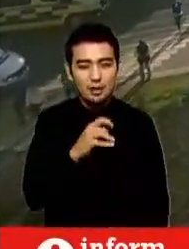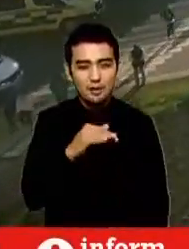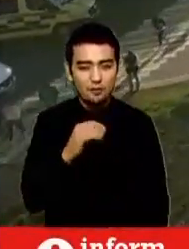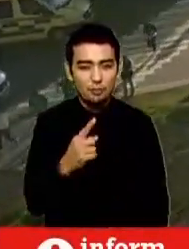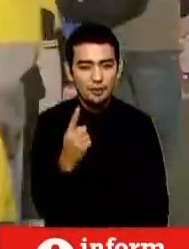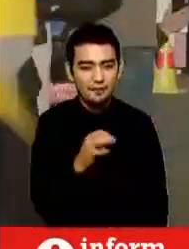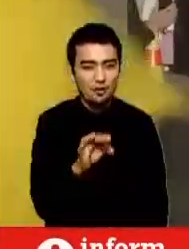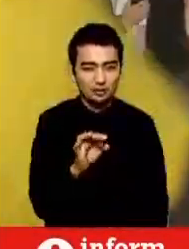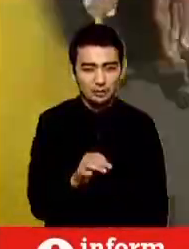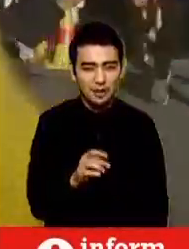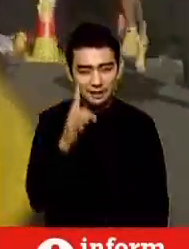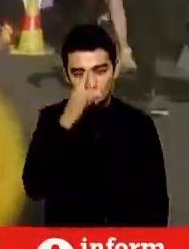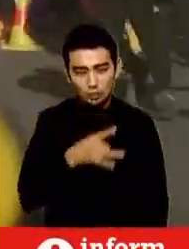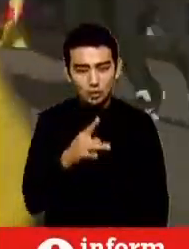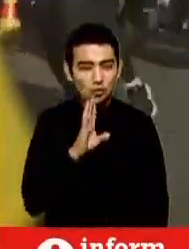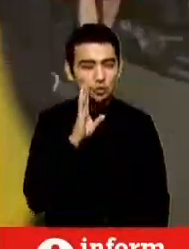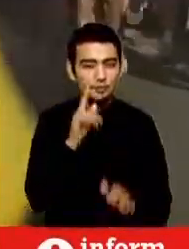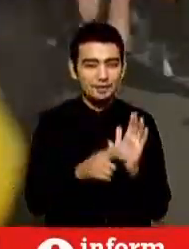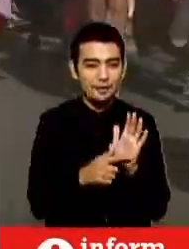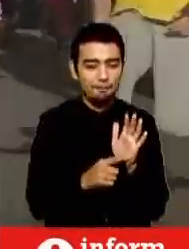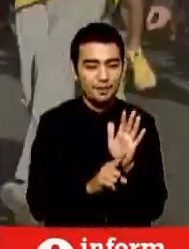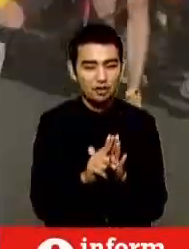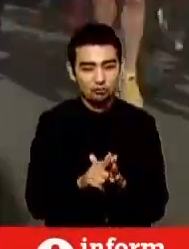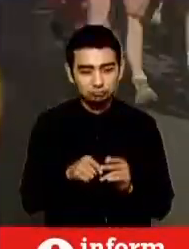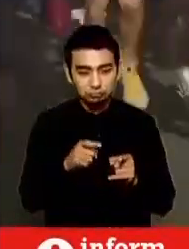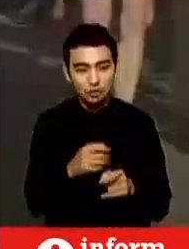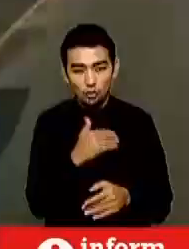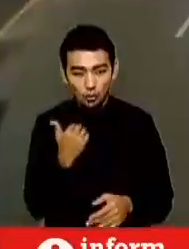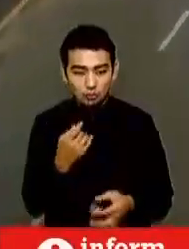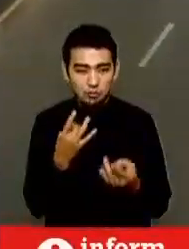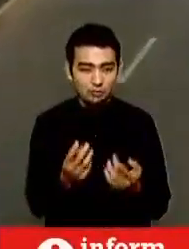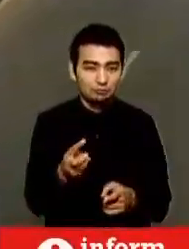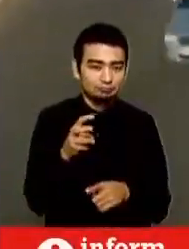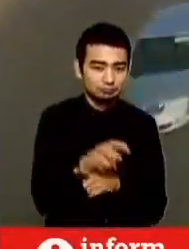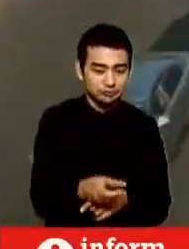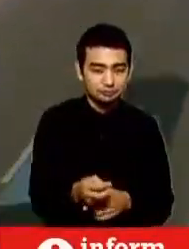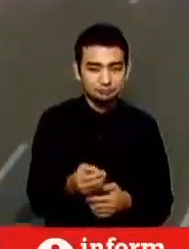қазан күні республика алаңында таңғы 7-де басталады. Жүгірмесеңіз де қатысушыларды